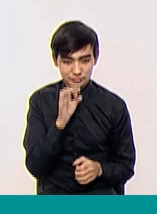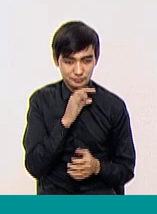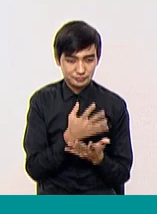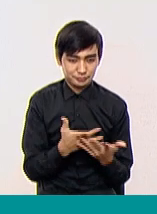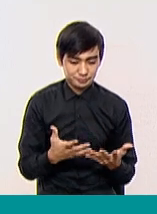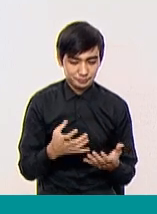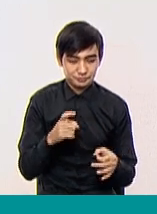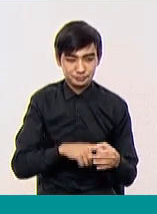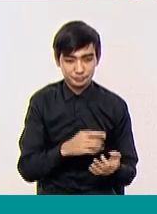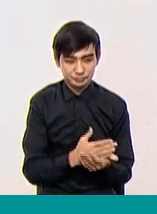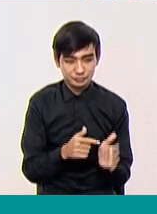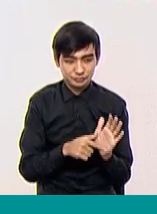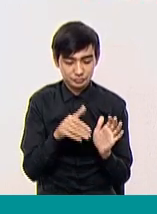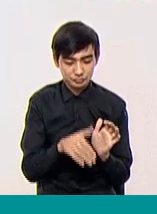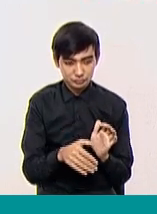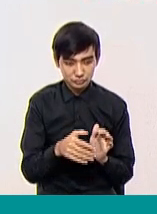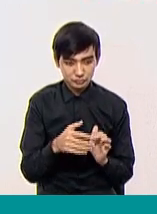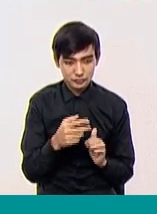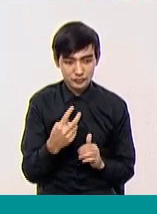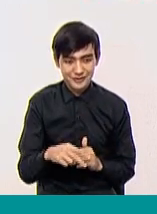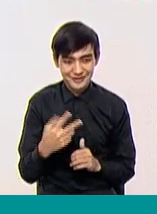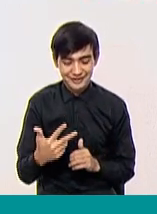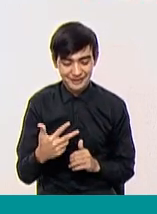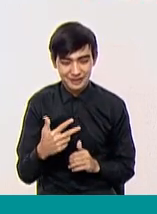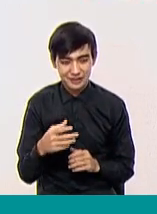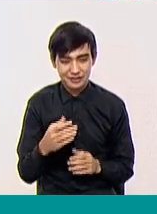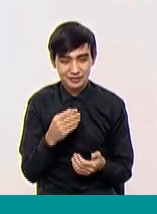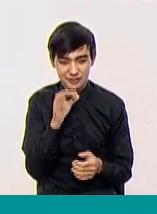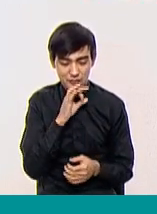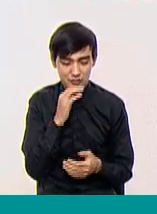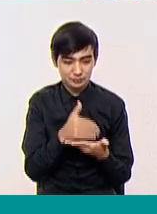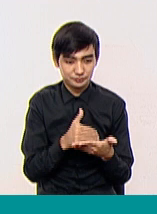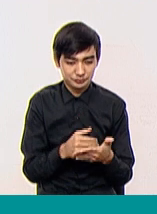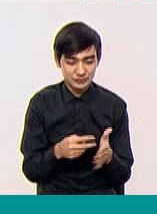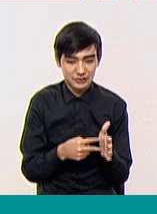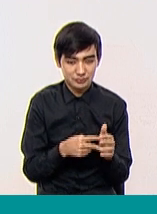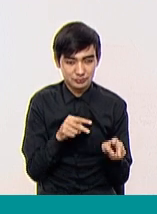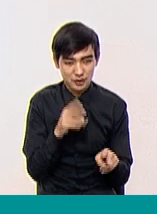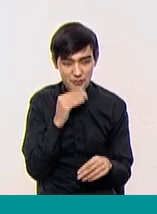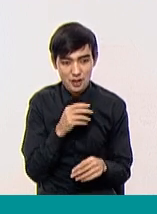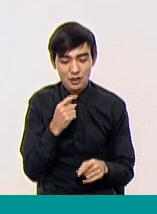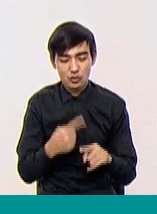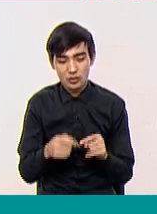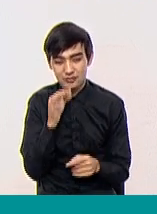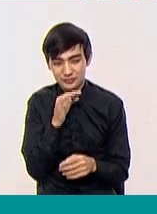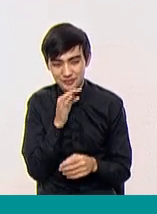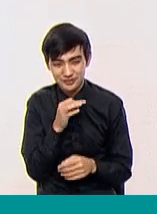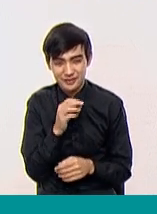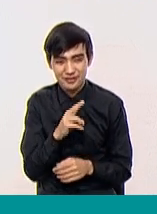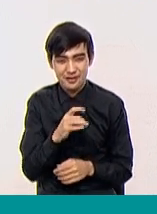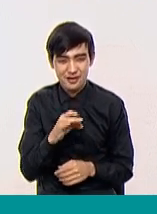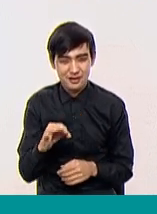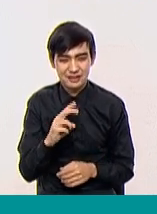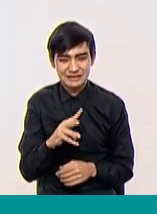зат тіркелген. Қазір 7023 түрлі препараттың бағасы бекітіліпті. Ал тұрғындар дәрінің шекті бағасы туралы ақпаратты дәрі кезет